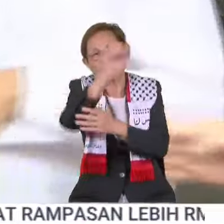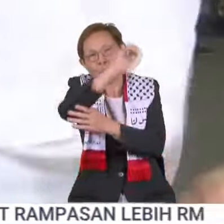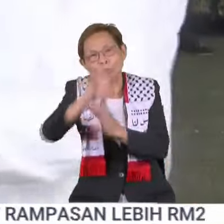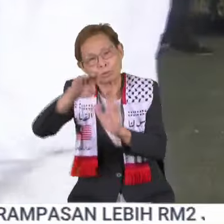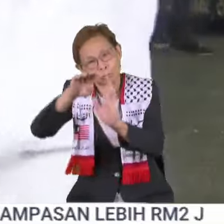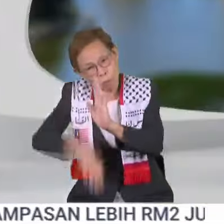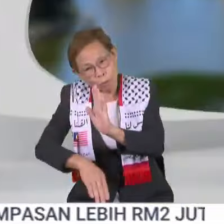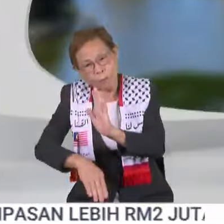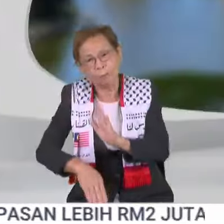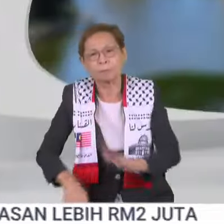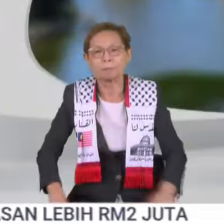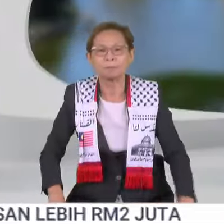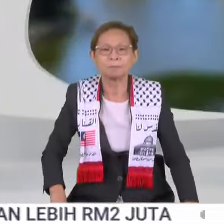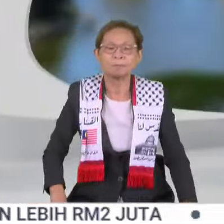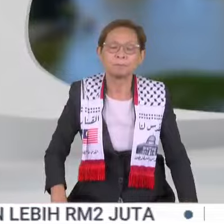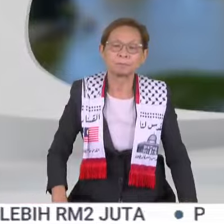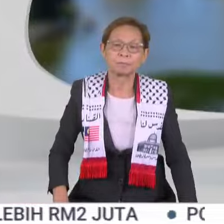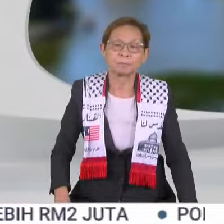lebih murah.